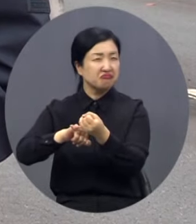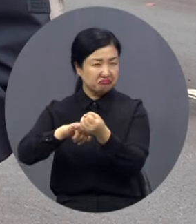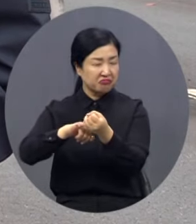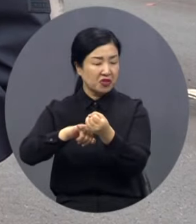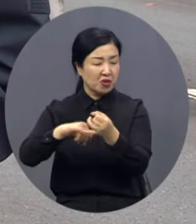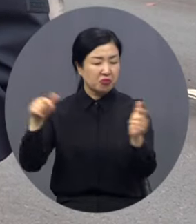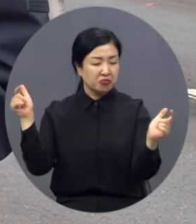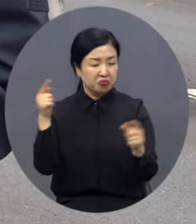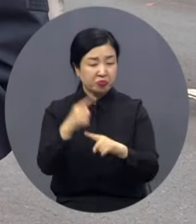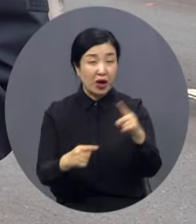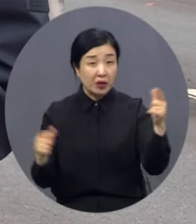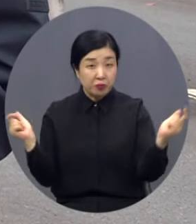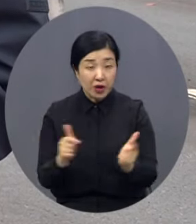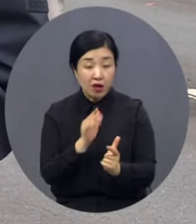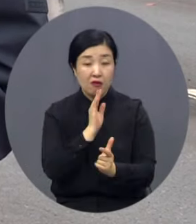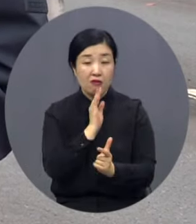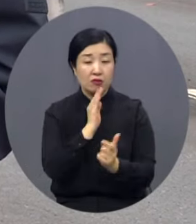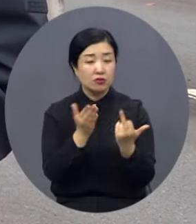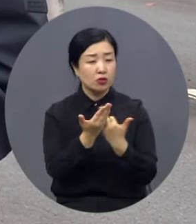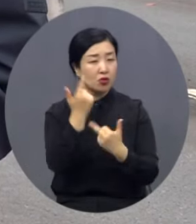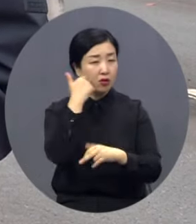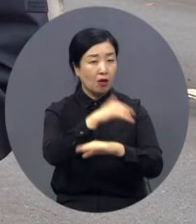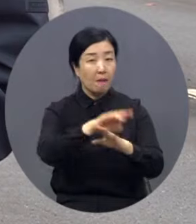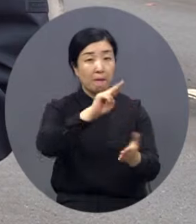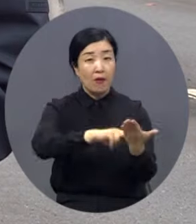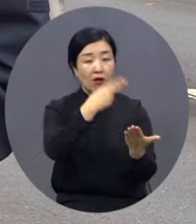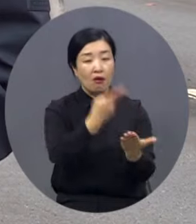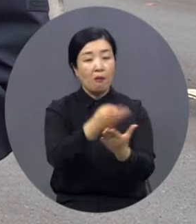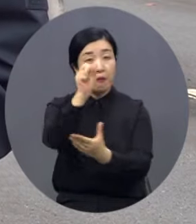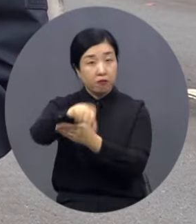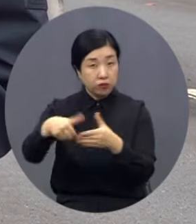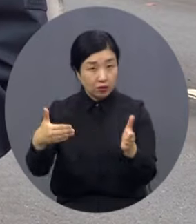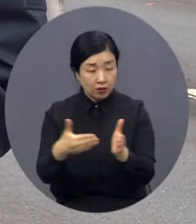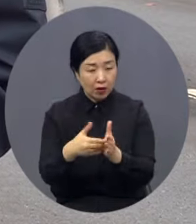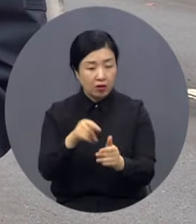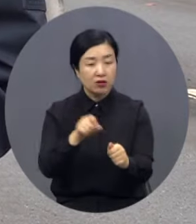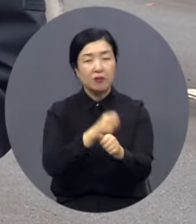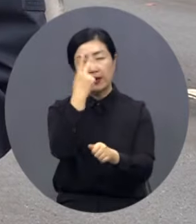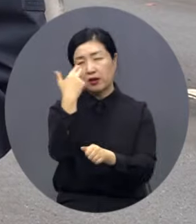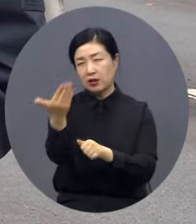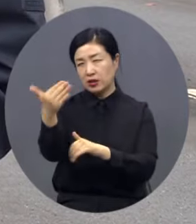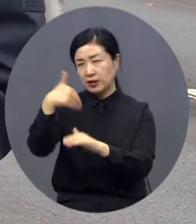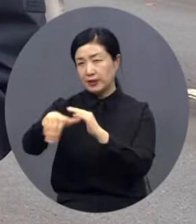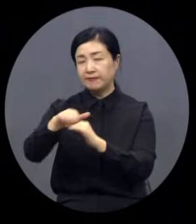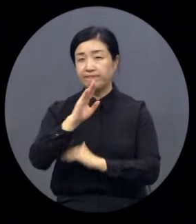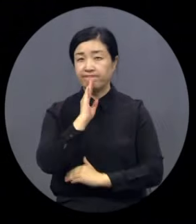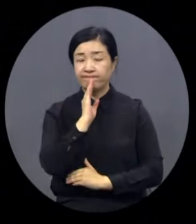줄였습니다 제주도가이 같은 획 변경을 해주면서 란이고